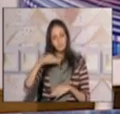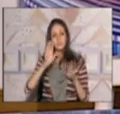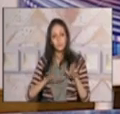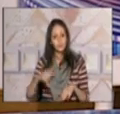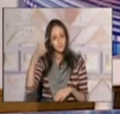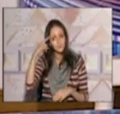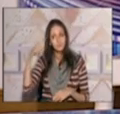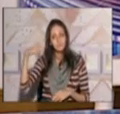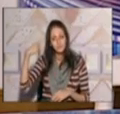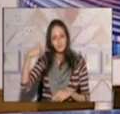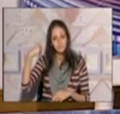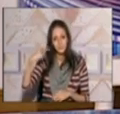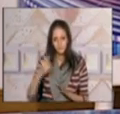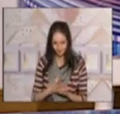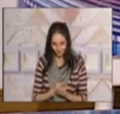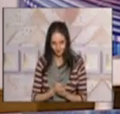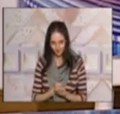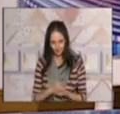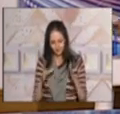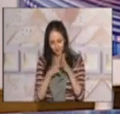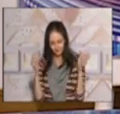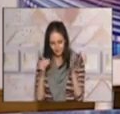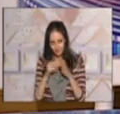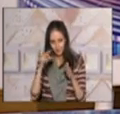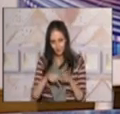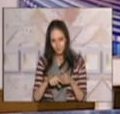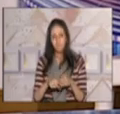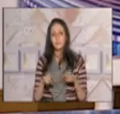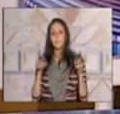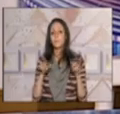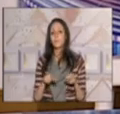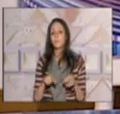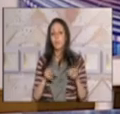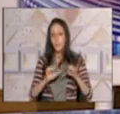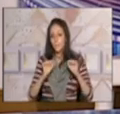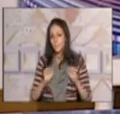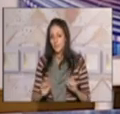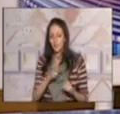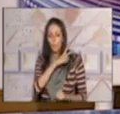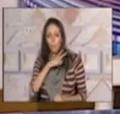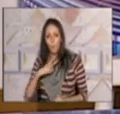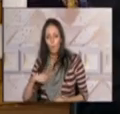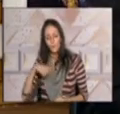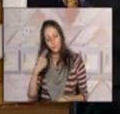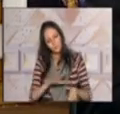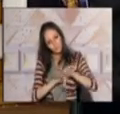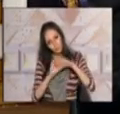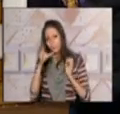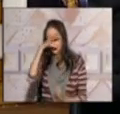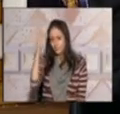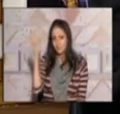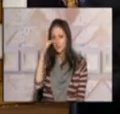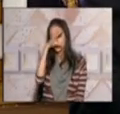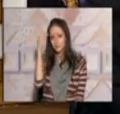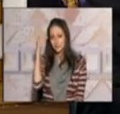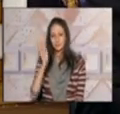قامت بها، أو خلينا نقول نشأت في مؤسسة حكومية وتنفذت. عشان برضو تديني مثال بقى حضرتك عشان نقرب